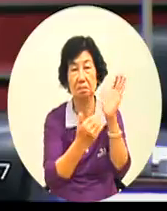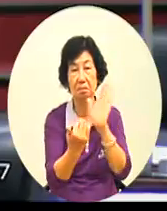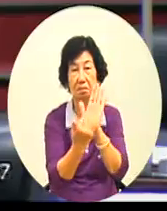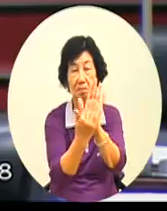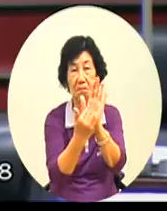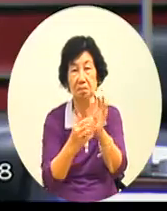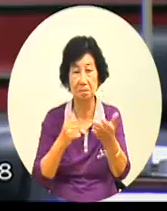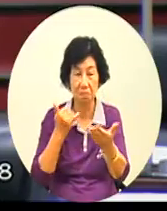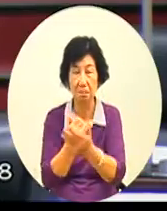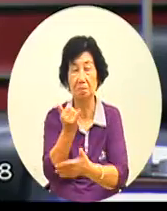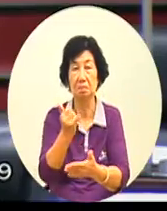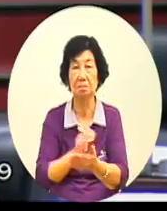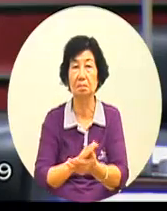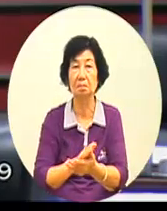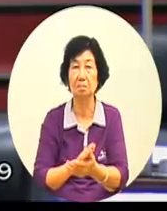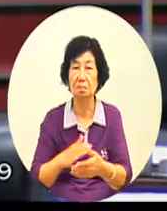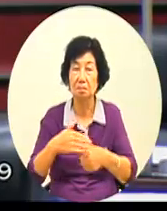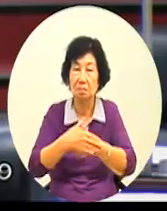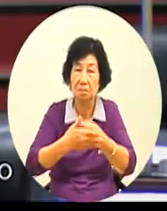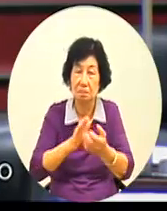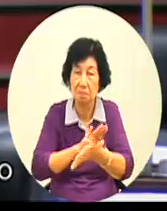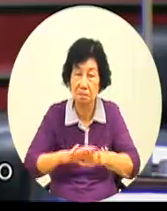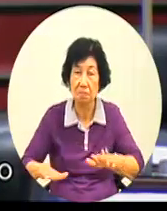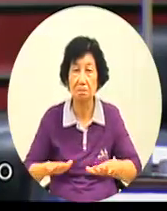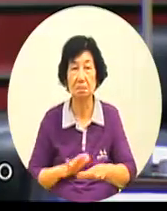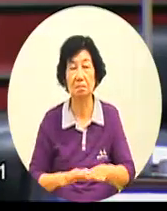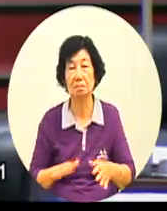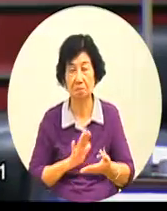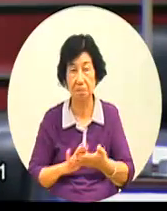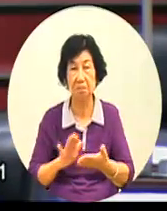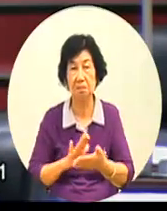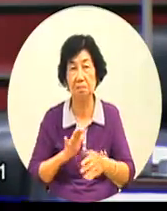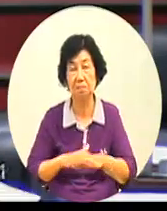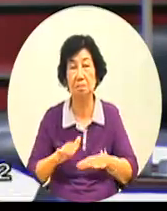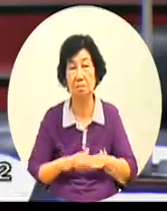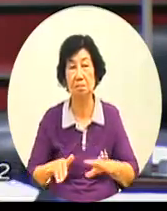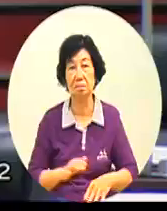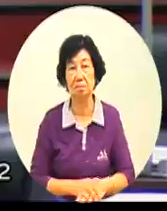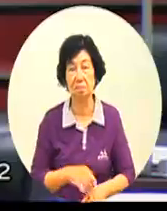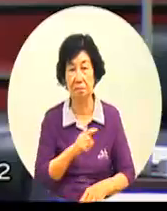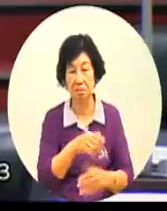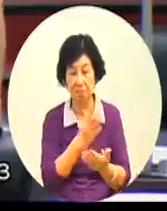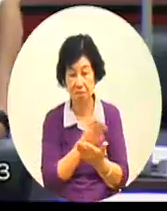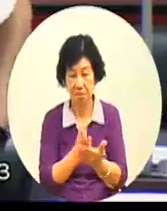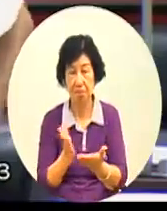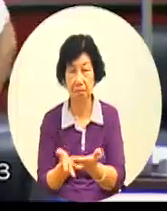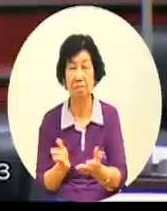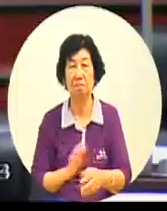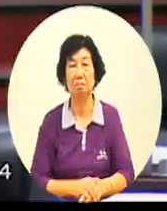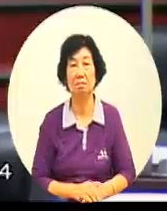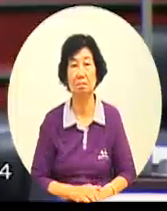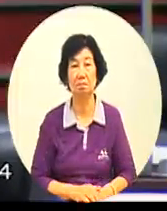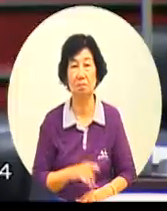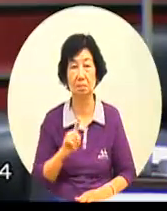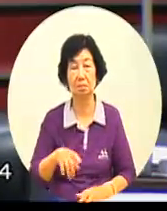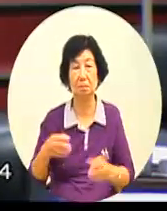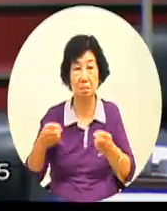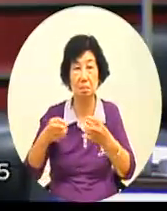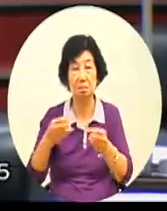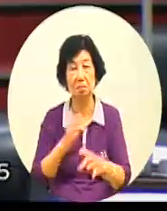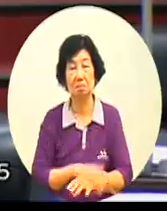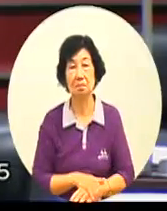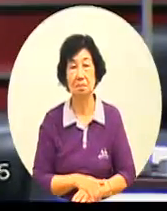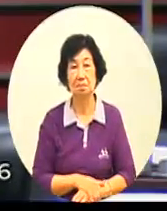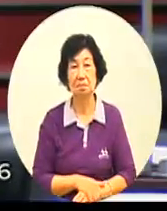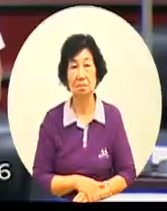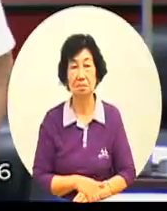个是要啊，请主委。OK， 就这几项啊，我觉得要讨论这几项，那请主委来答